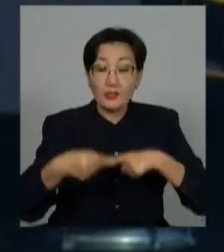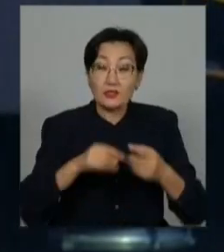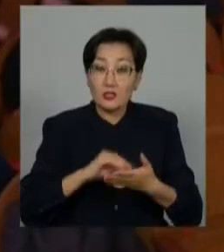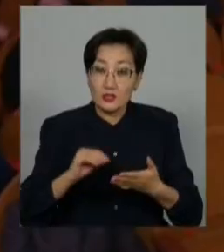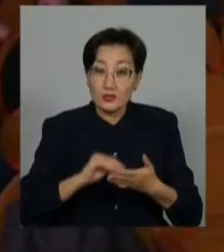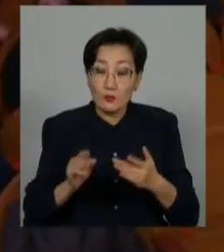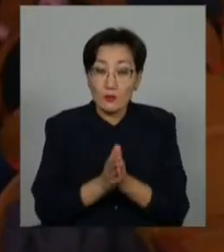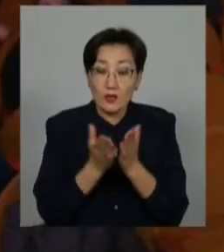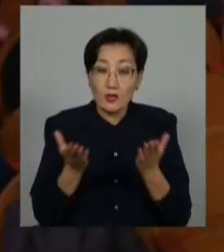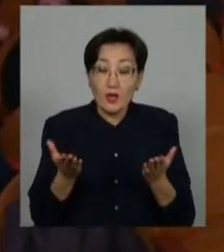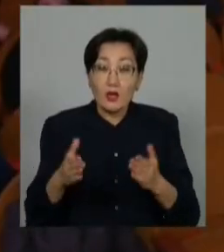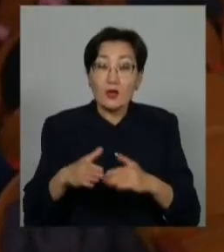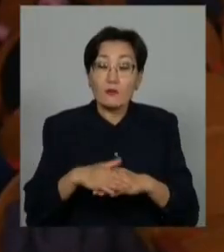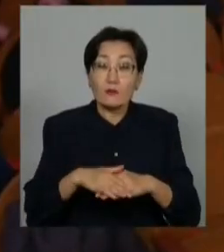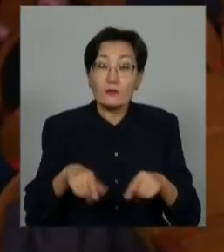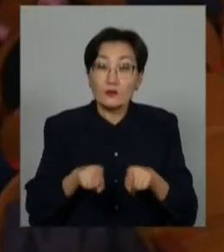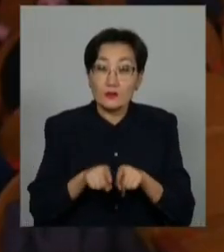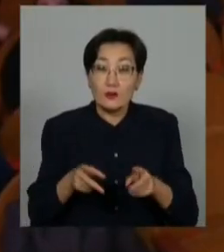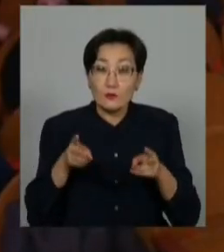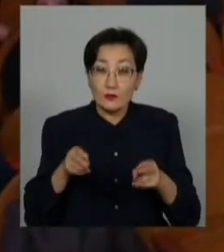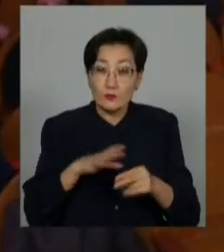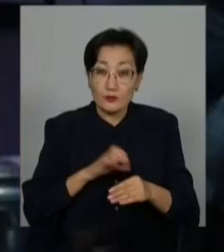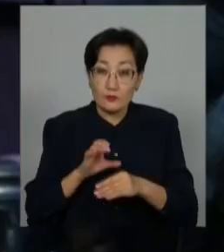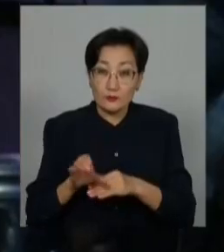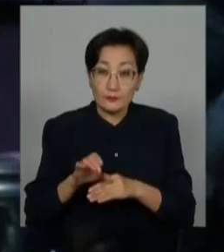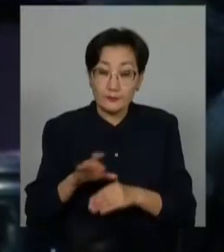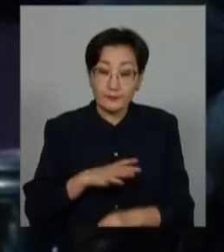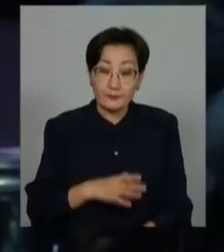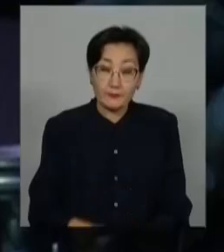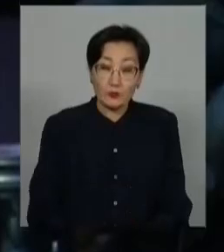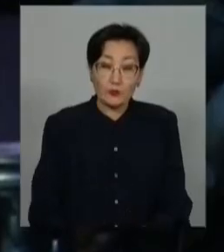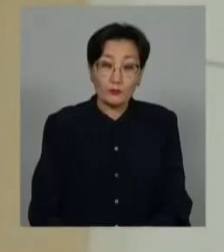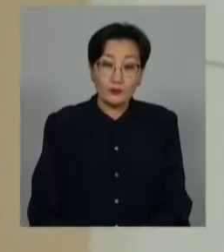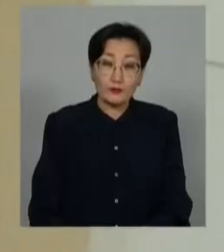шығарма осылайша қалың оқырманына жол тартып отыр.